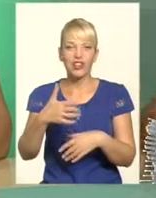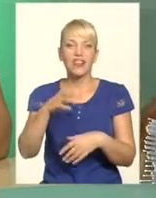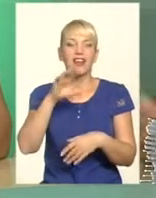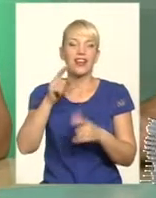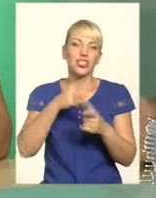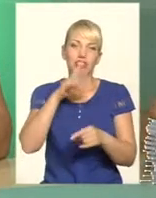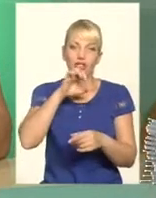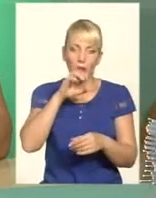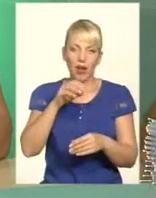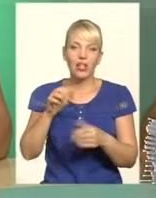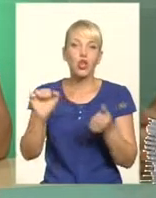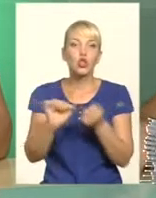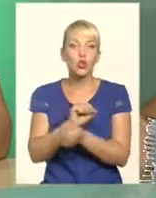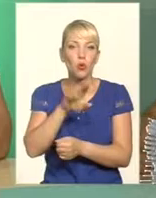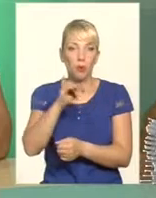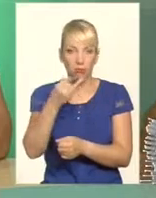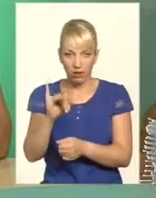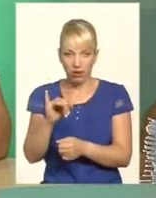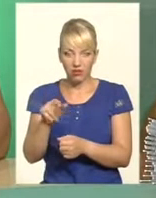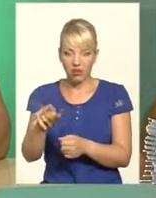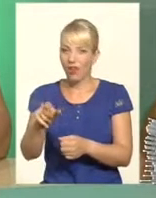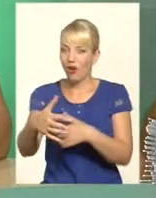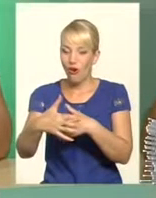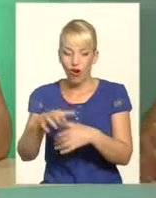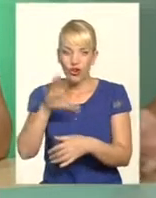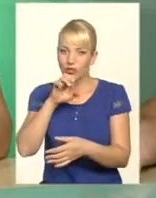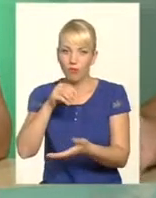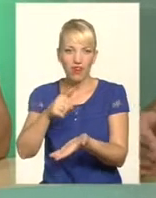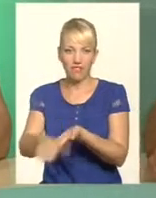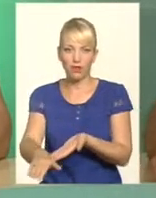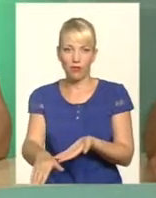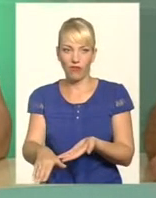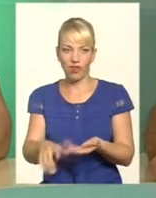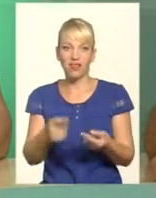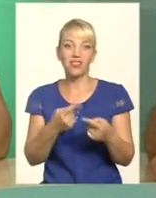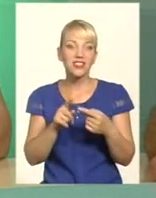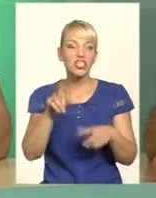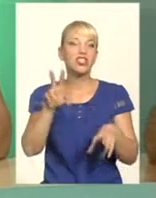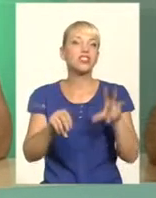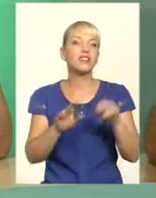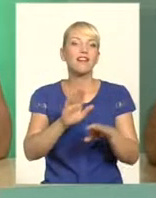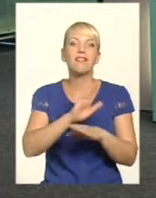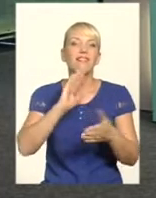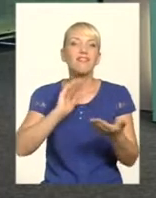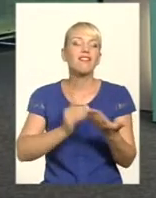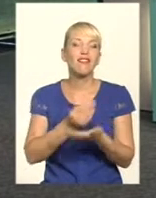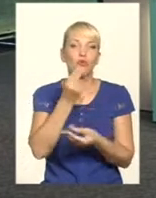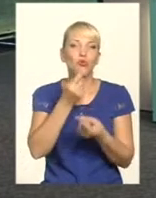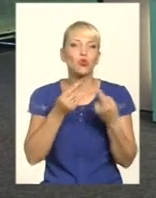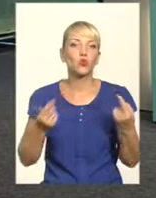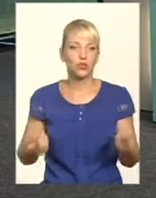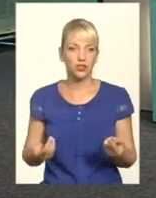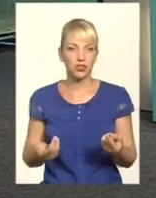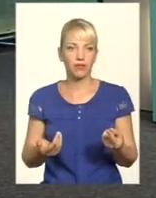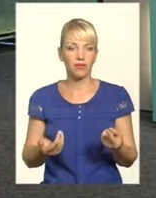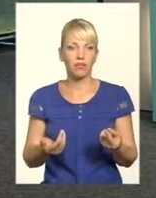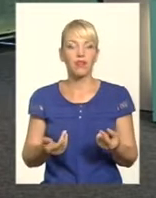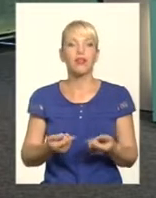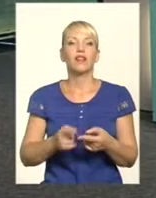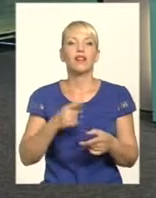відмовляються їсти то, що пропонують людині. То це найкращий показник якості цих продуктів. Саме правильно, тому що в історії навіть королі,